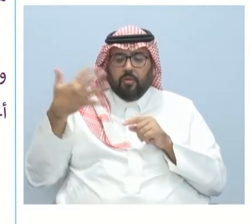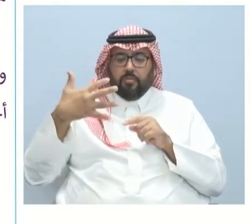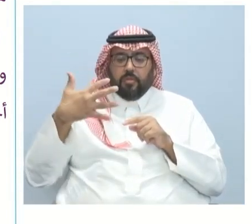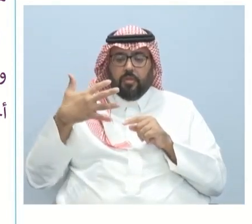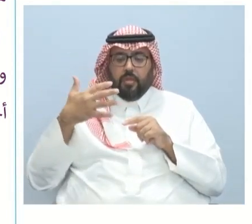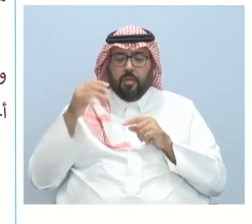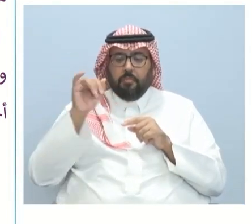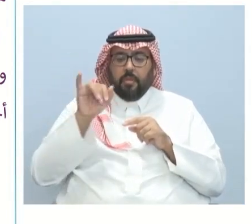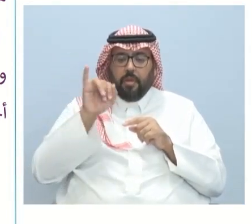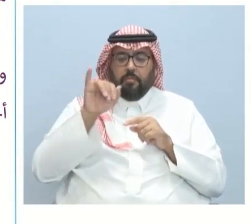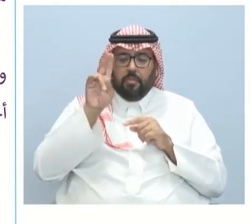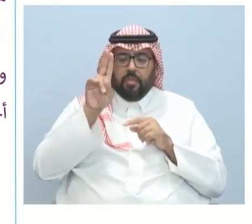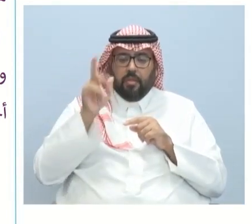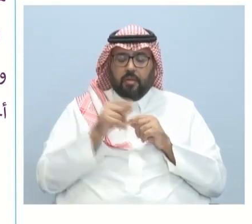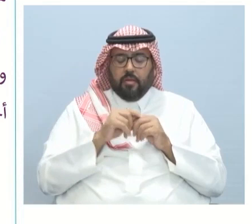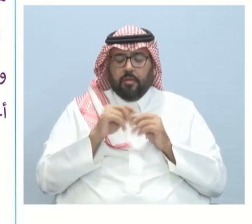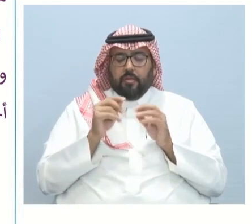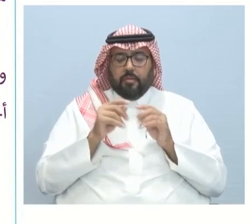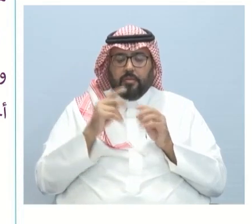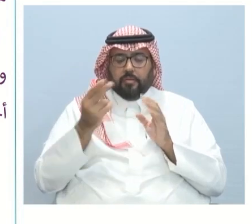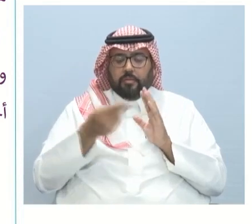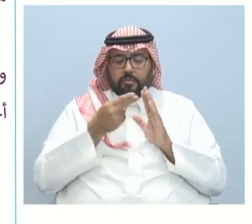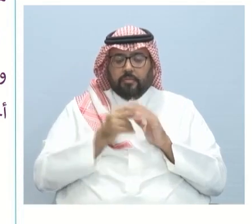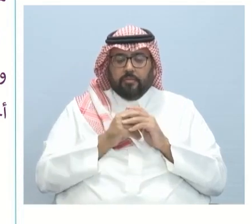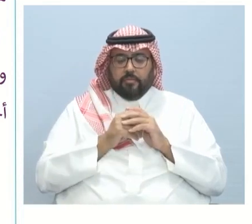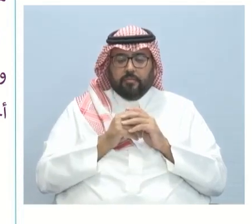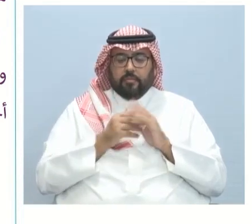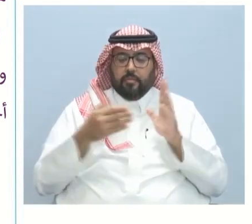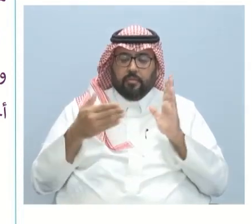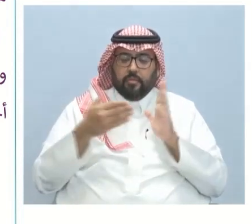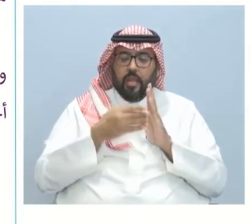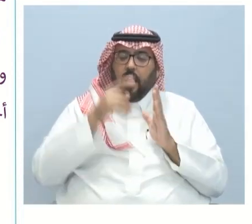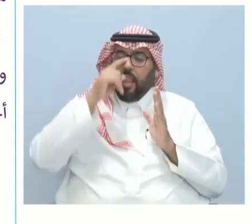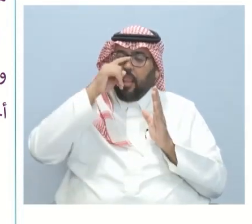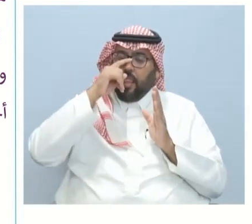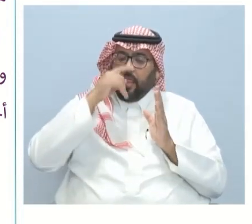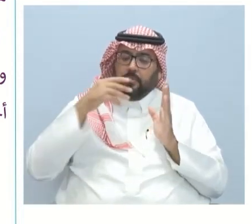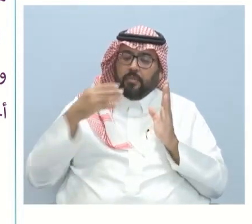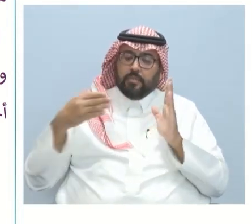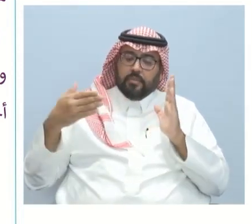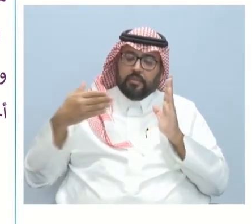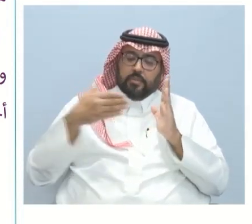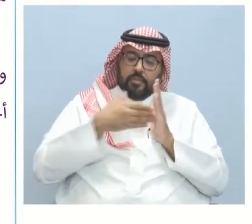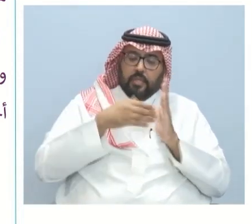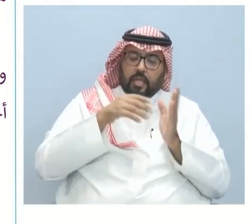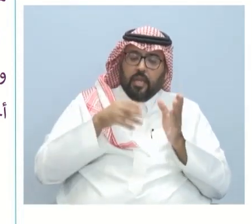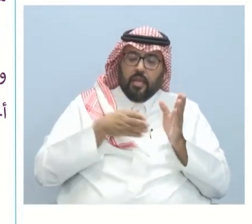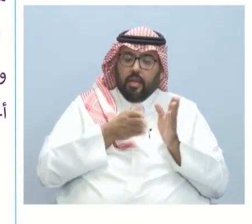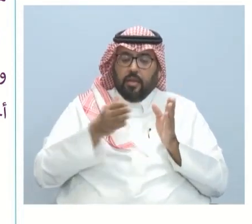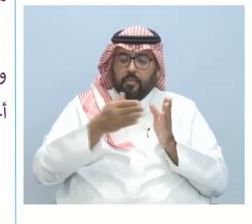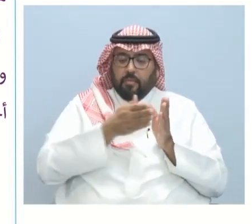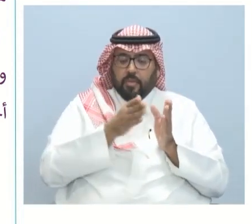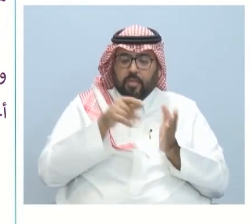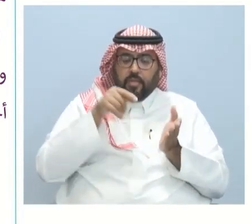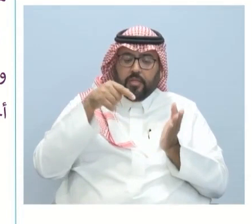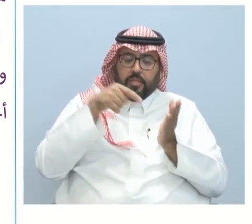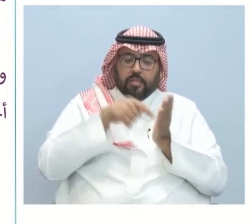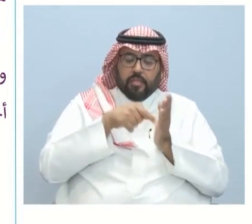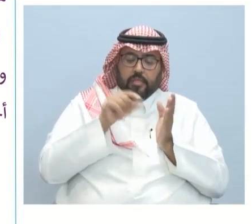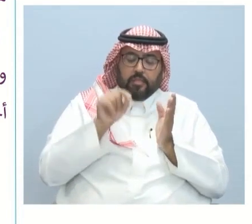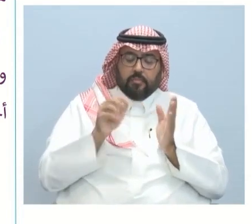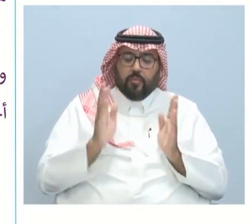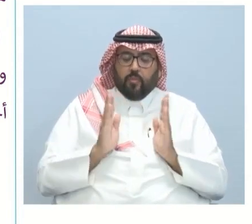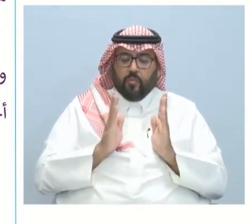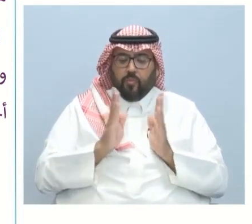رسمه لاي شيء اثناء حركته اخيرا يجب ان يصل الروبوت الى النقطه اكس 0 ص0